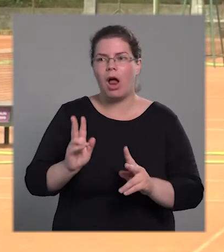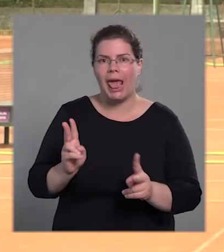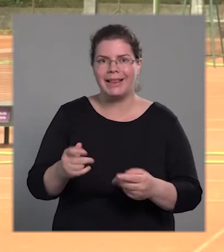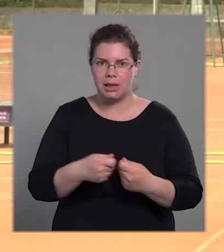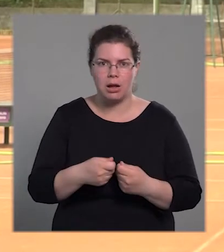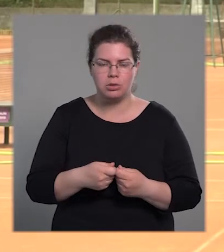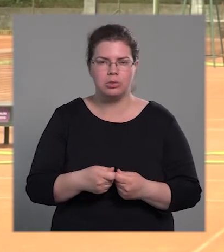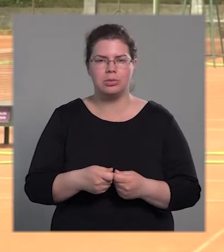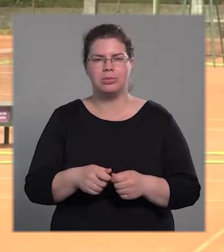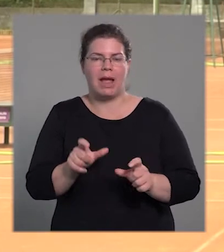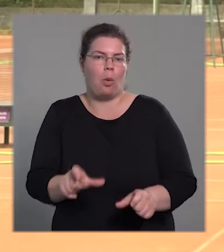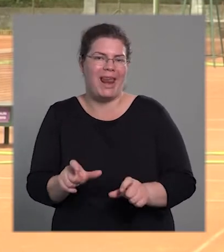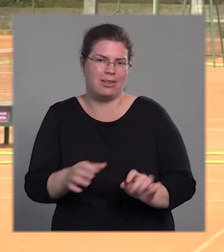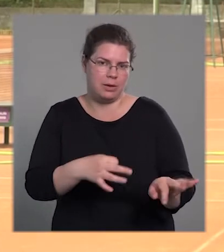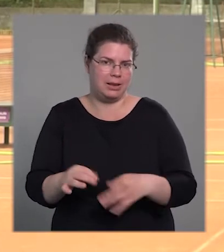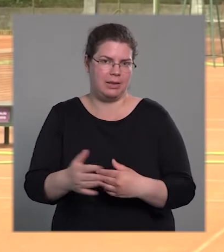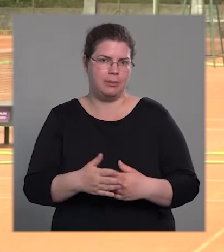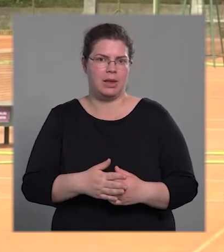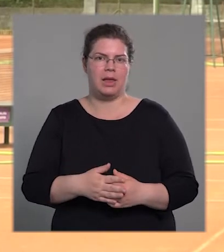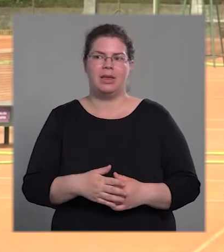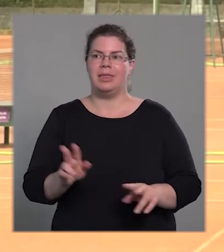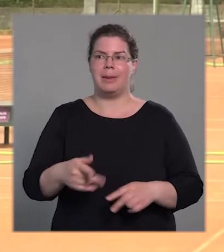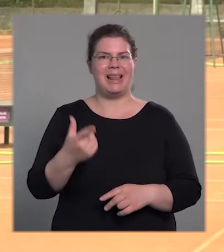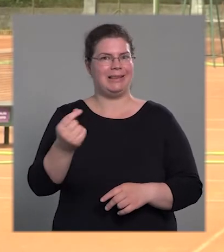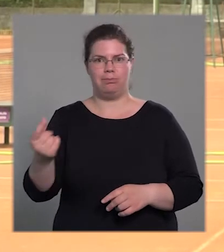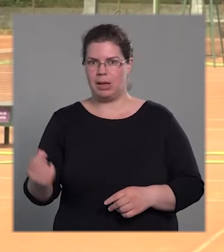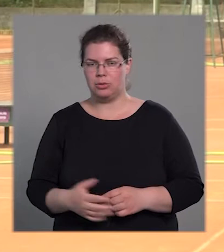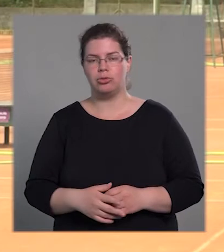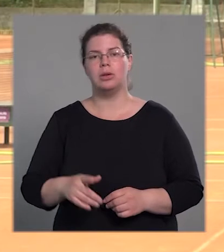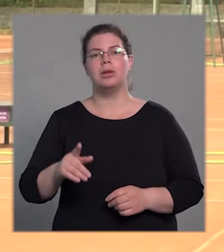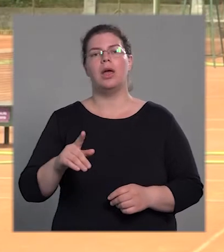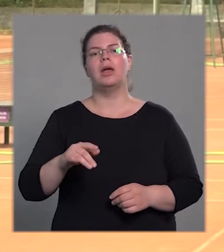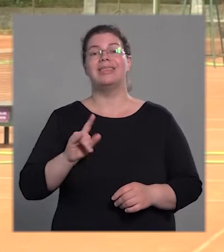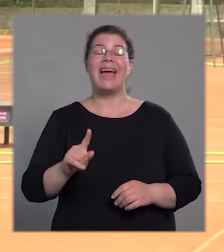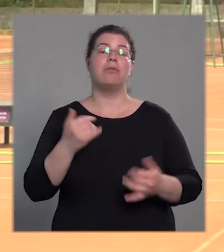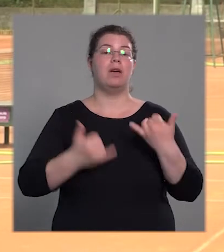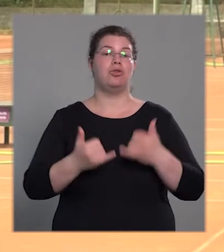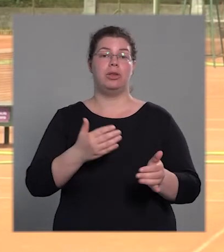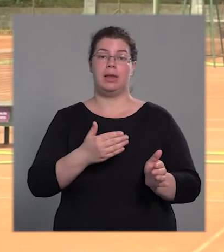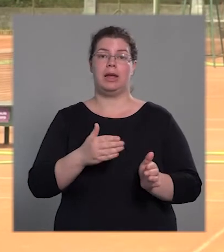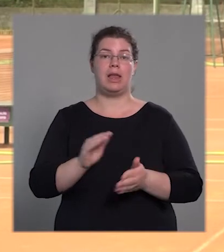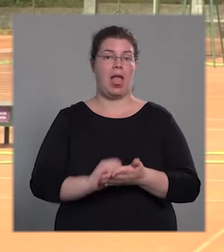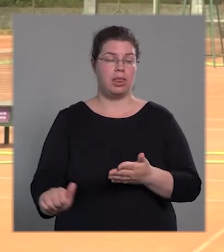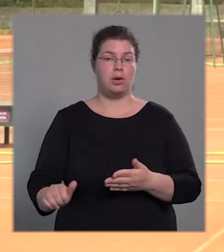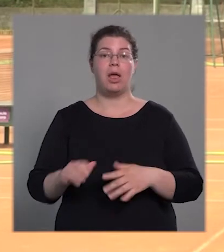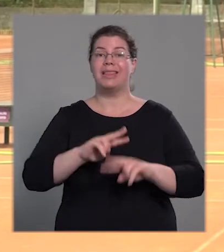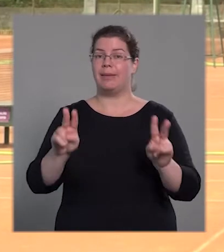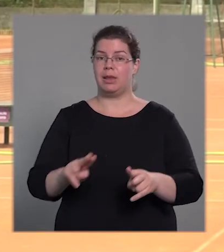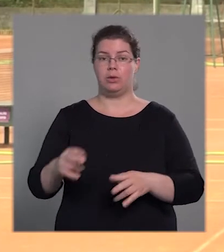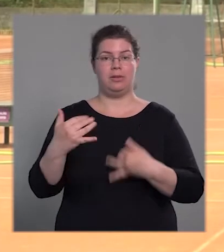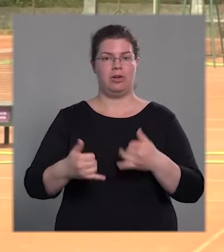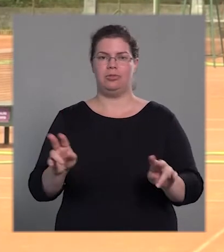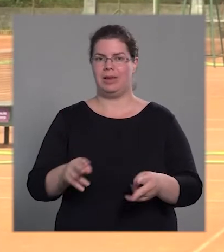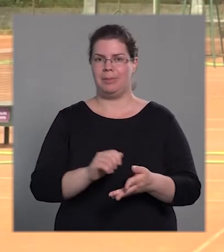mellett, tehát de második pályán lehetett játszani, nem lehetett párosozni, de a versenyeket eltörölték. A nemzetközi versenyeket még most se lehet tartani,